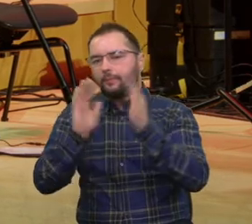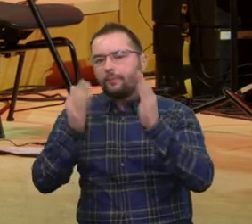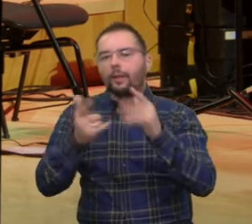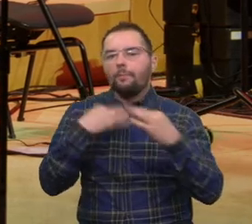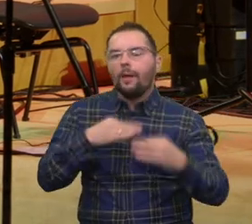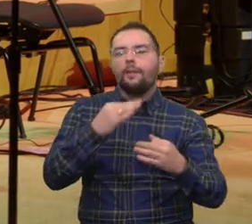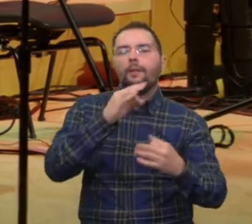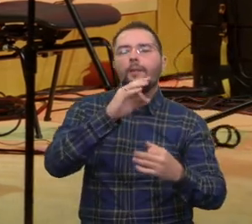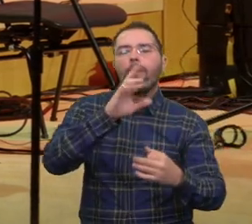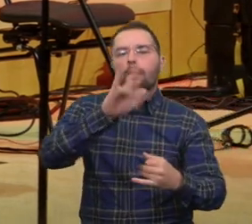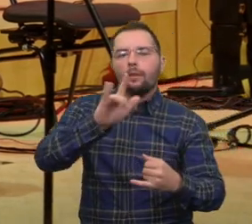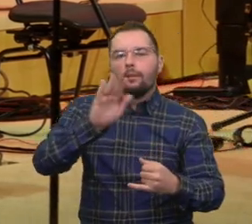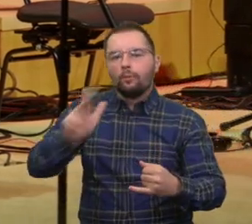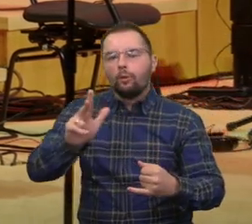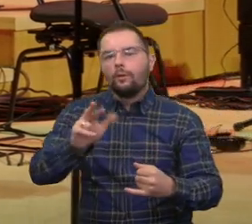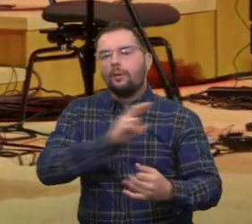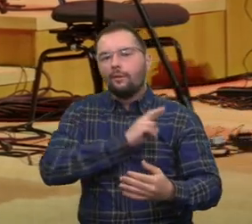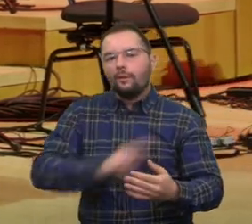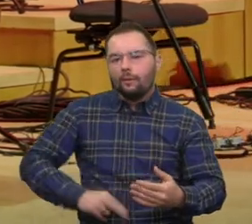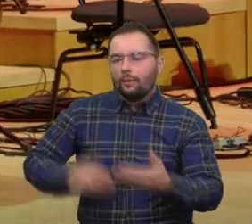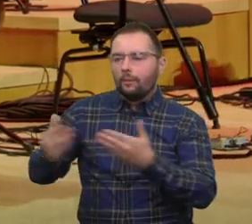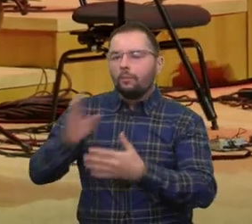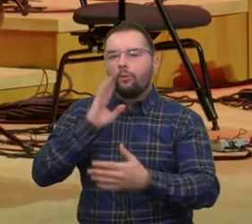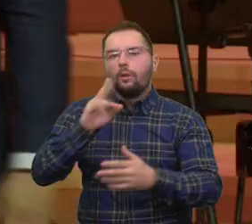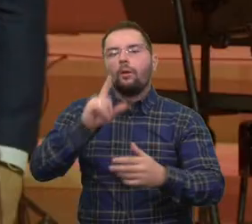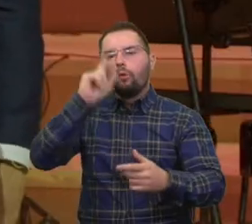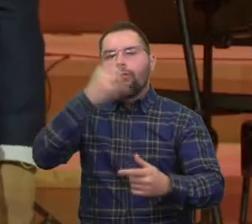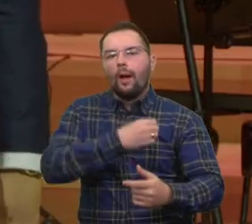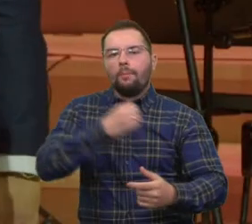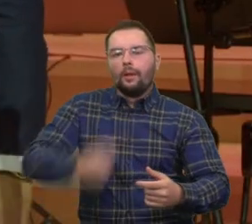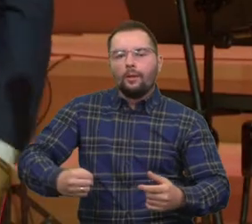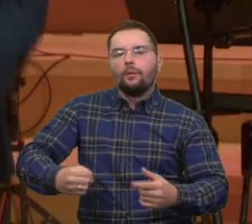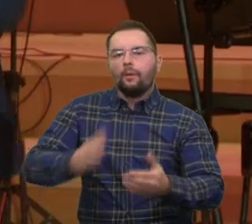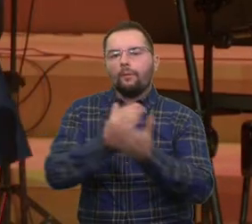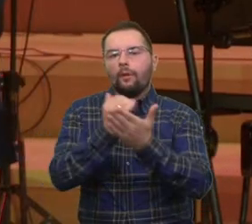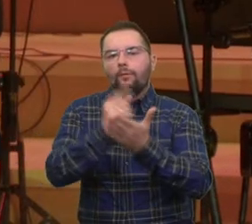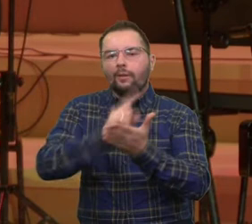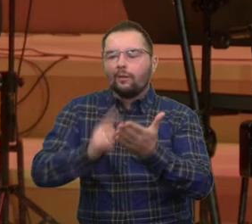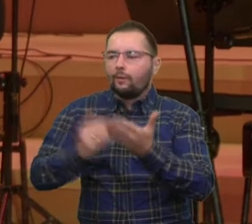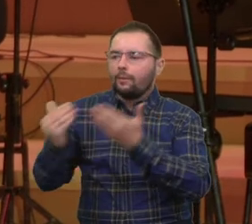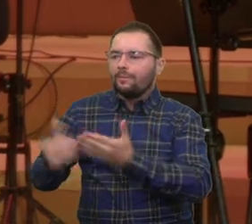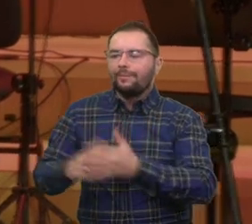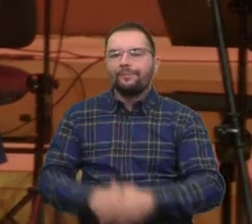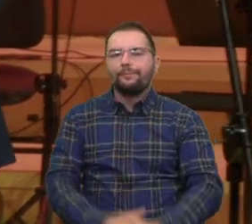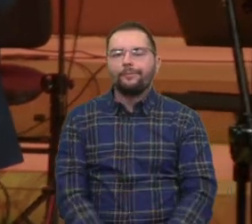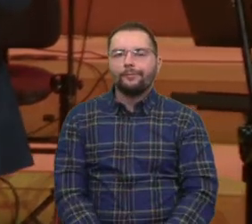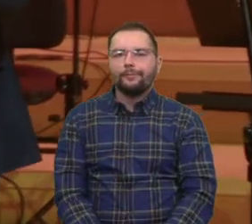Premier Jerzy Buzek z tytułem ambasadora naszego województwa.